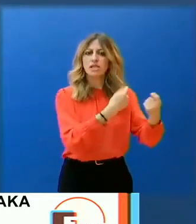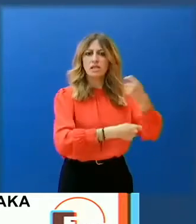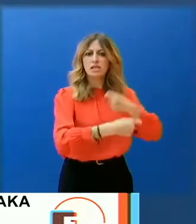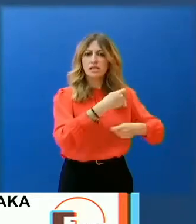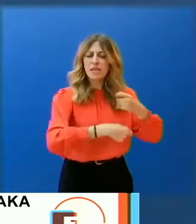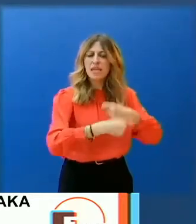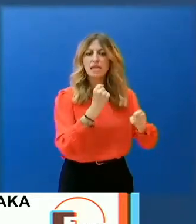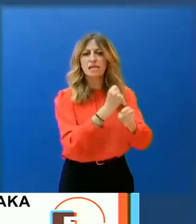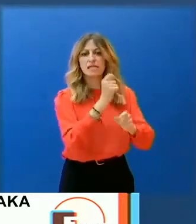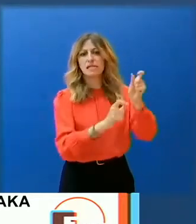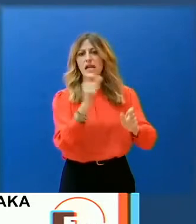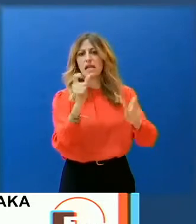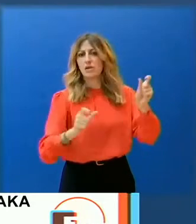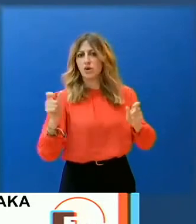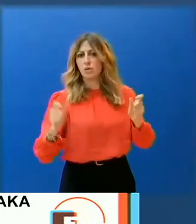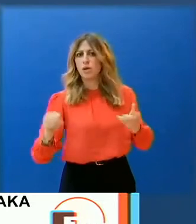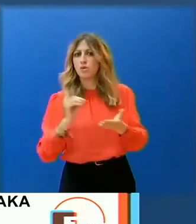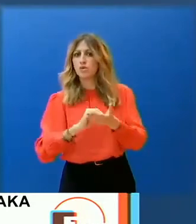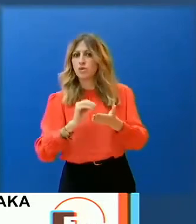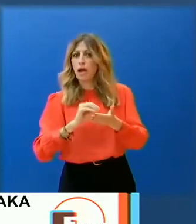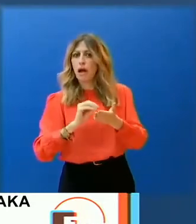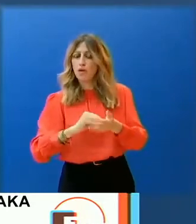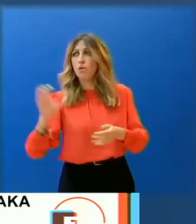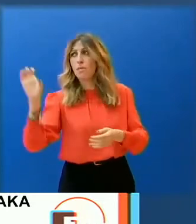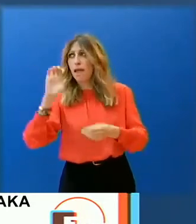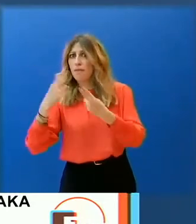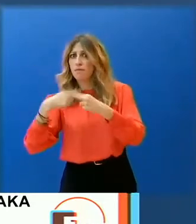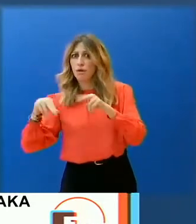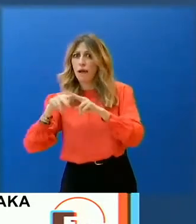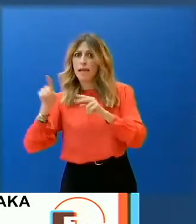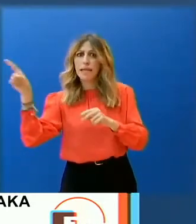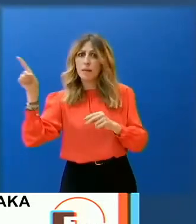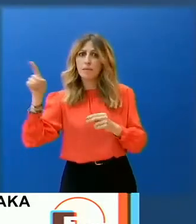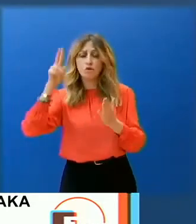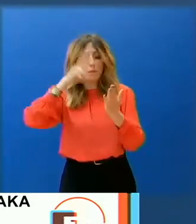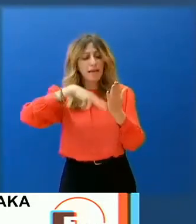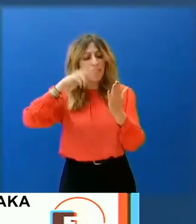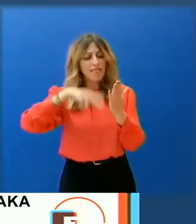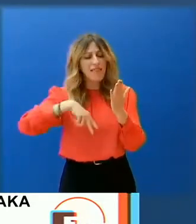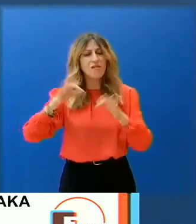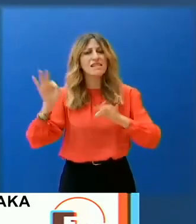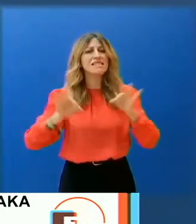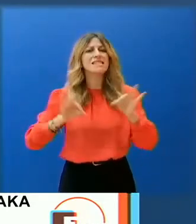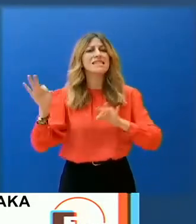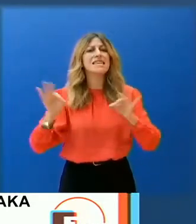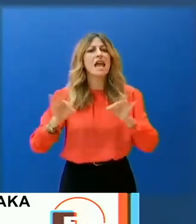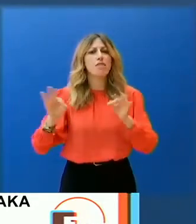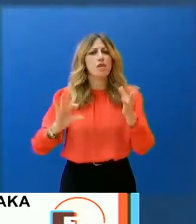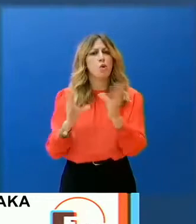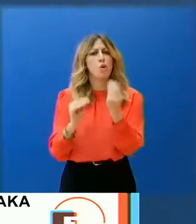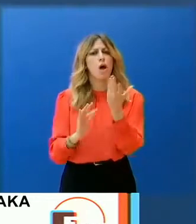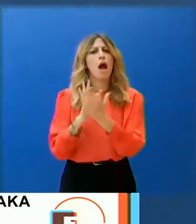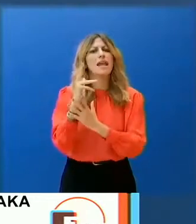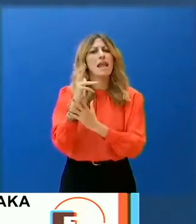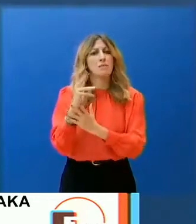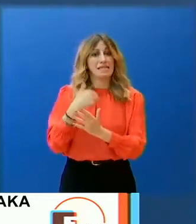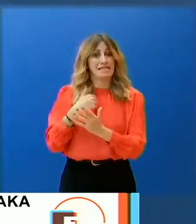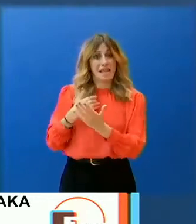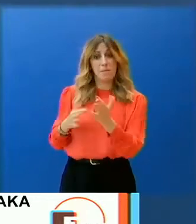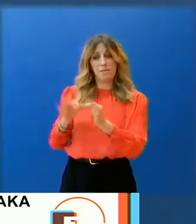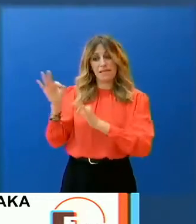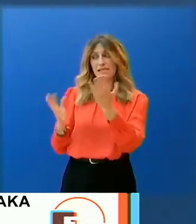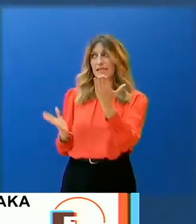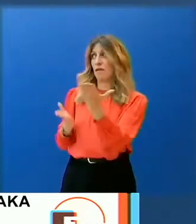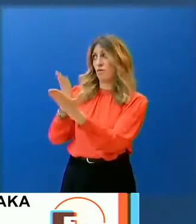αυτό. Επισημαίνει ακόμη τη συμβολή που θα έχει το σταδιακό άνοιγμα του τουρισμού και υπογραμμίζει πως όσο προχωράει